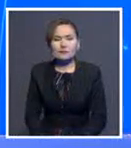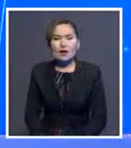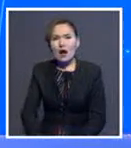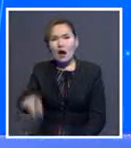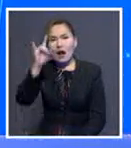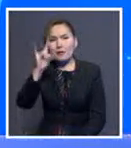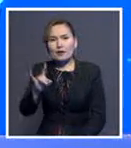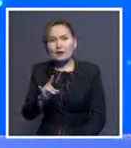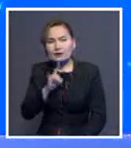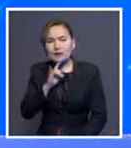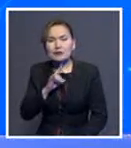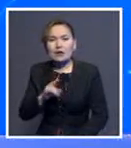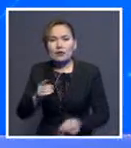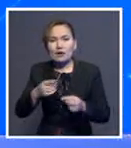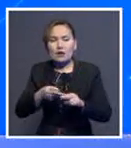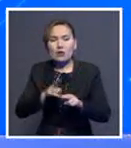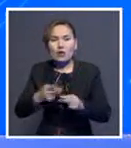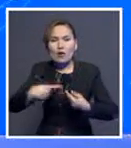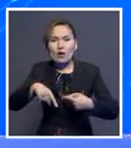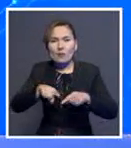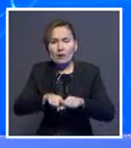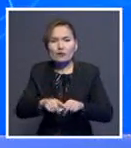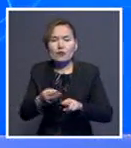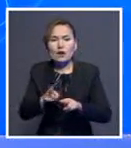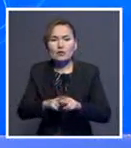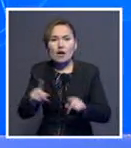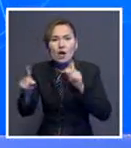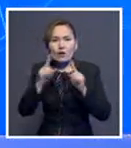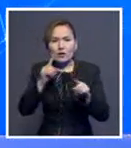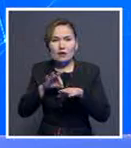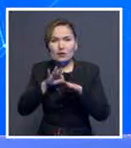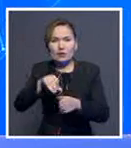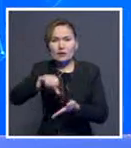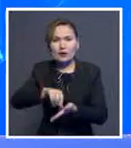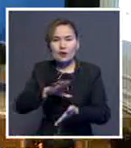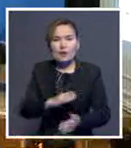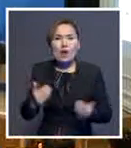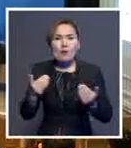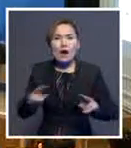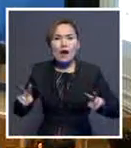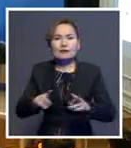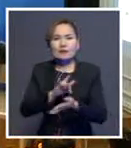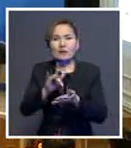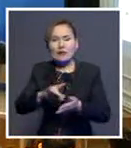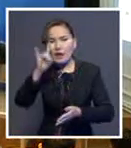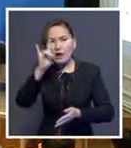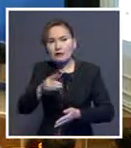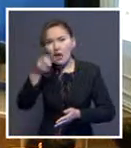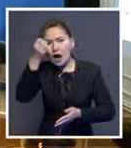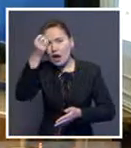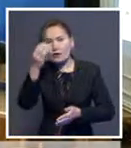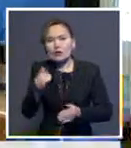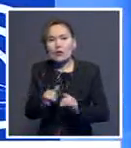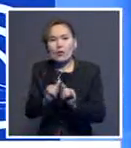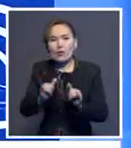Еліміздің аналитикалық ұйымдары мен зерттеу институттары алғаш рет жаһандық форумға қатысты. Бүгін Астанада Қазақстандағы ақыл-ой орталықтарының